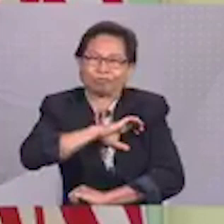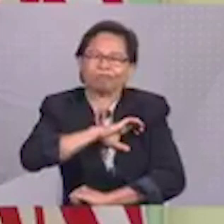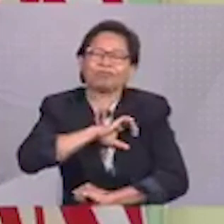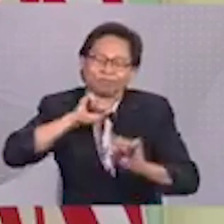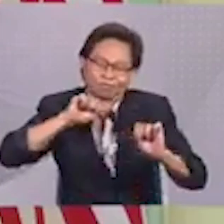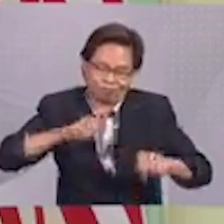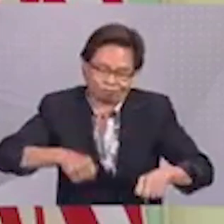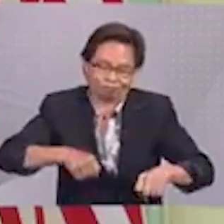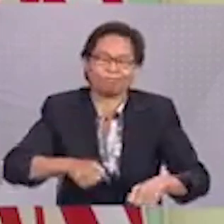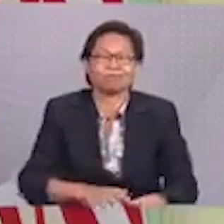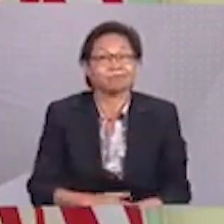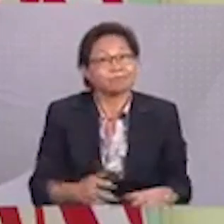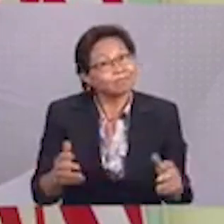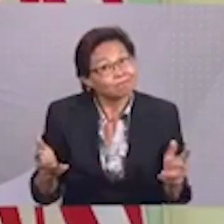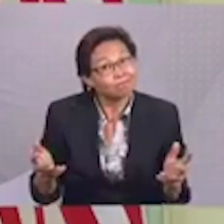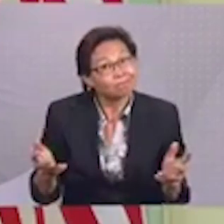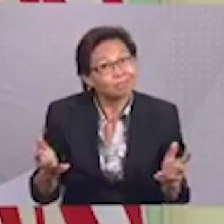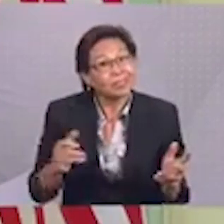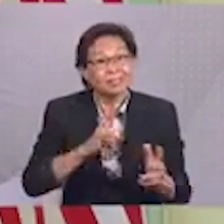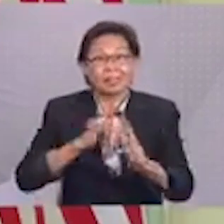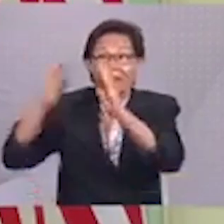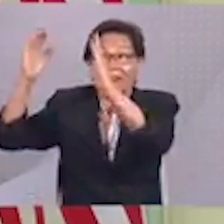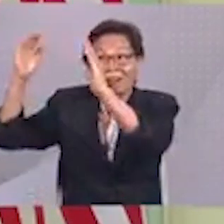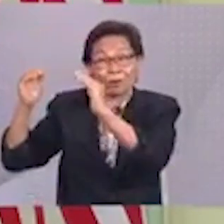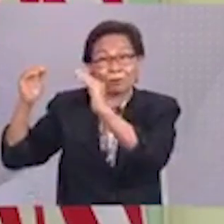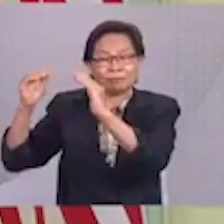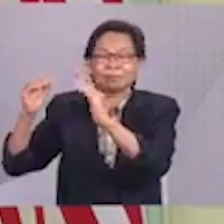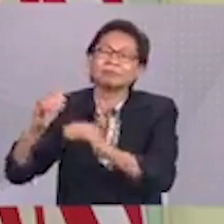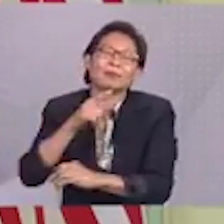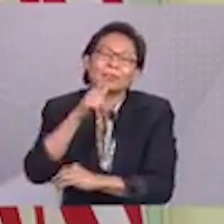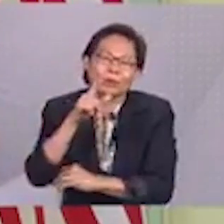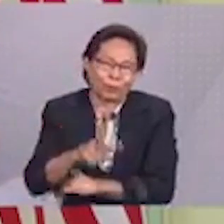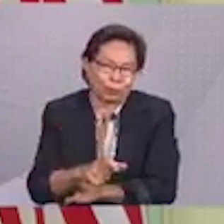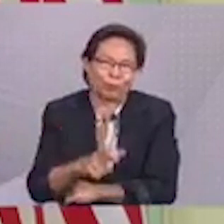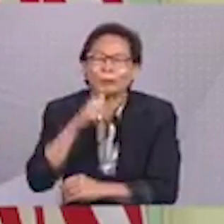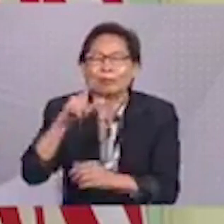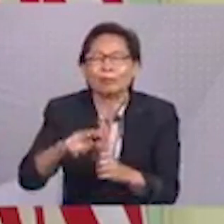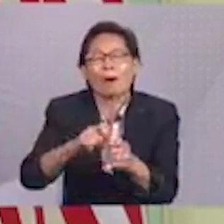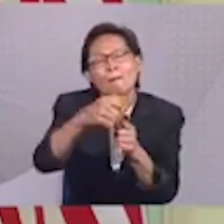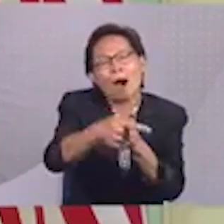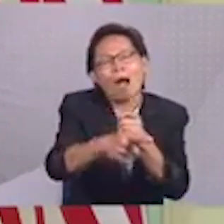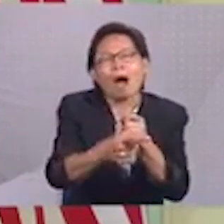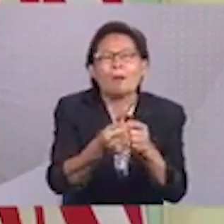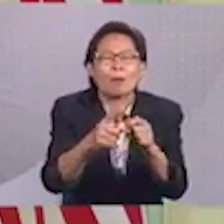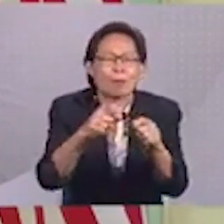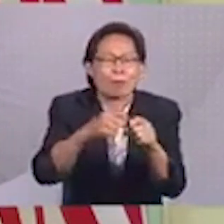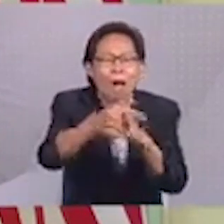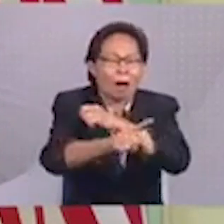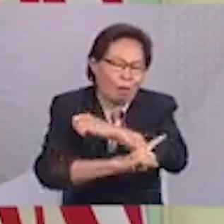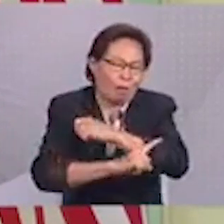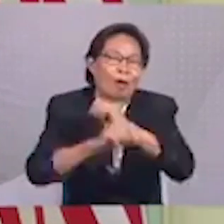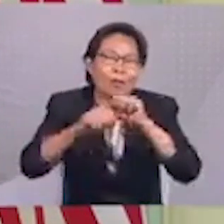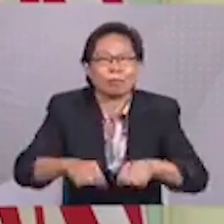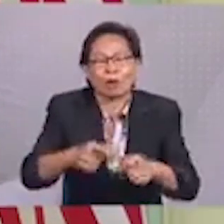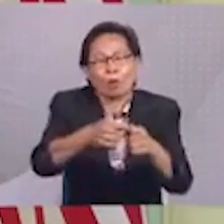polis. Jadi saya haraplah tak perlulah sampai compound. Duit bayar compound tu mungkin